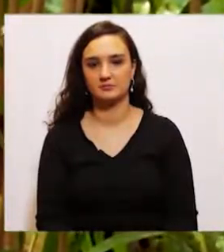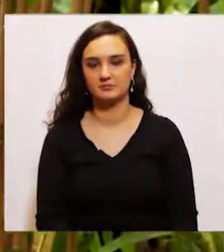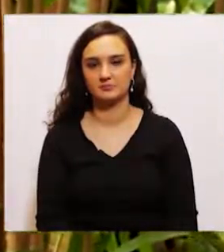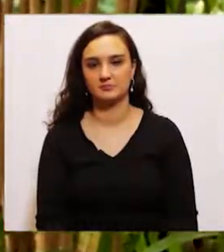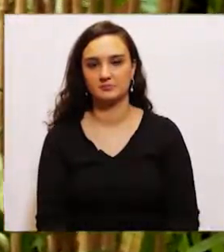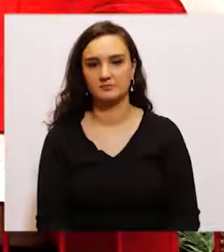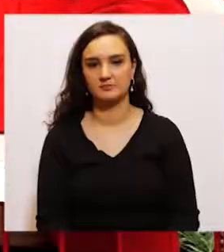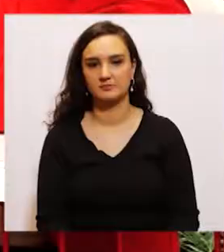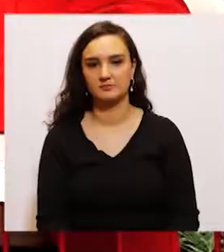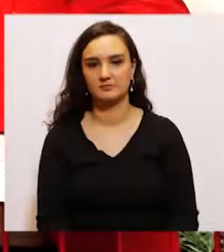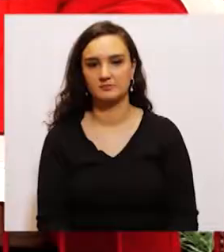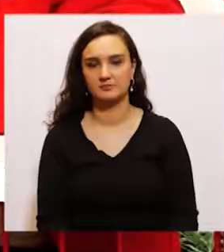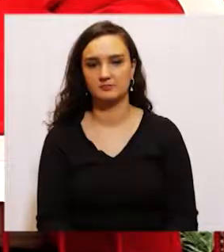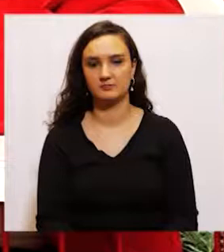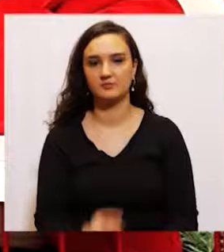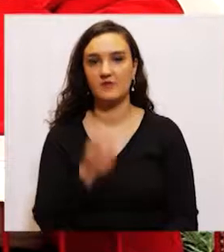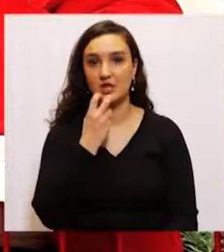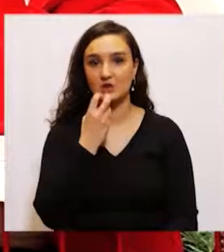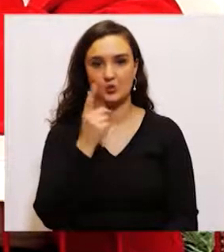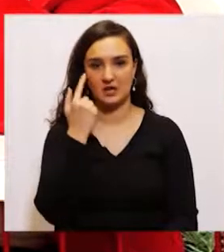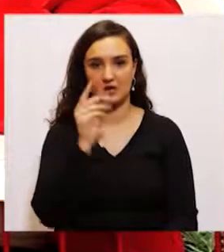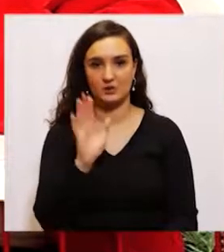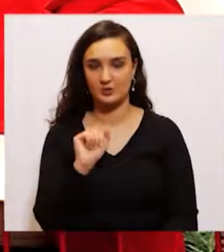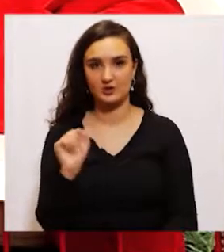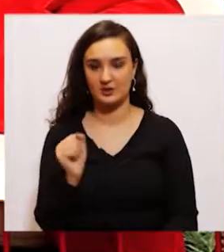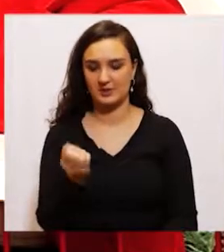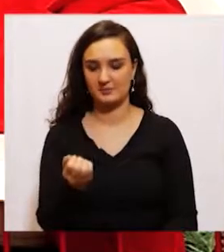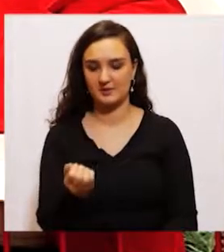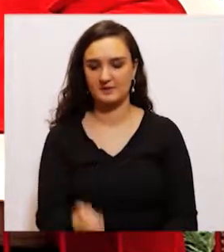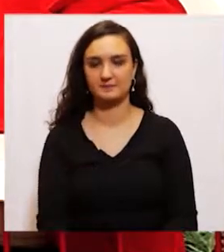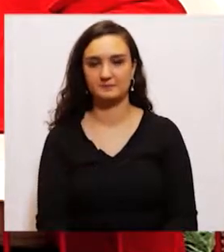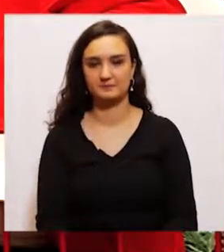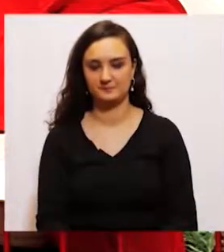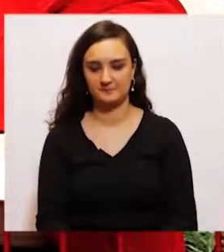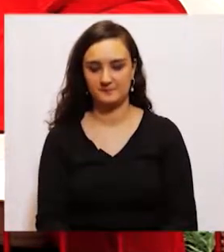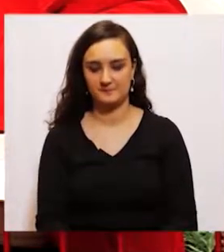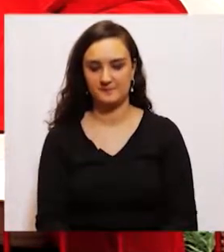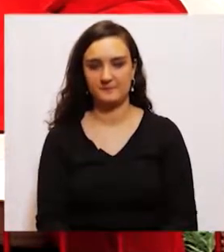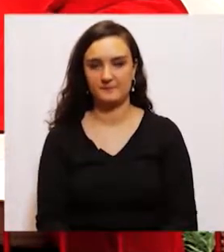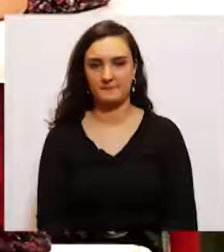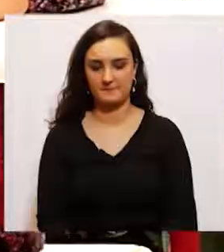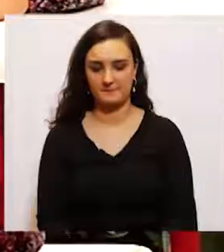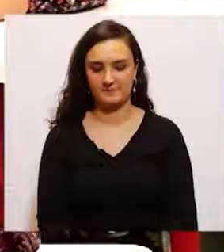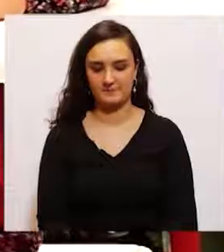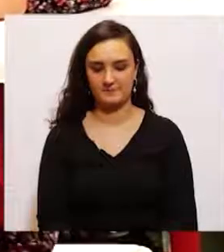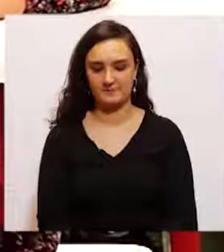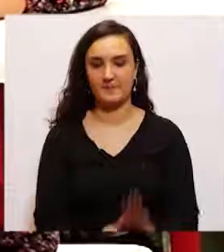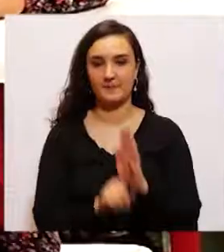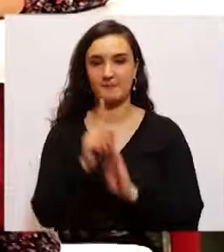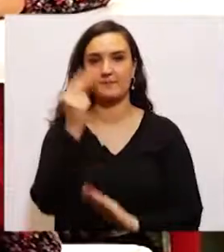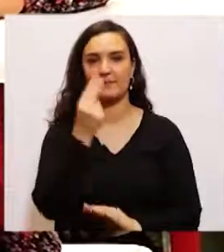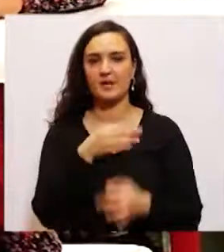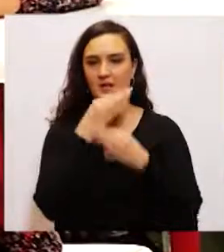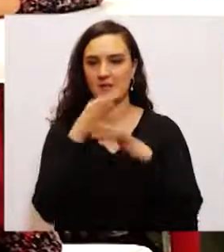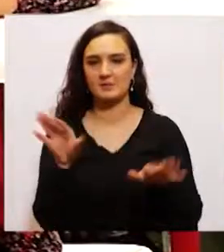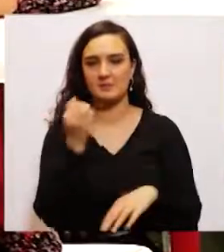არ შეიძლება რომ ვაცინოთ და არ იტეროს. ხა? აბა დავიწყეთ. ვხატავთ